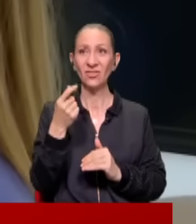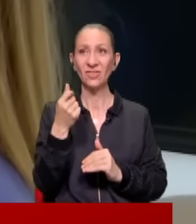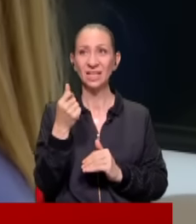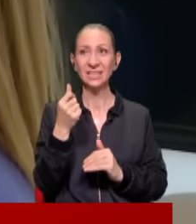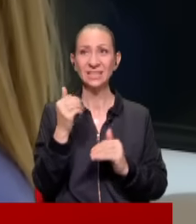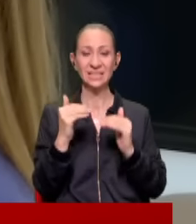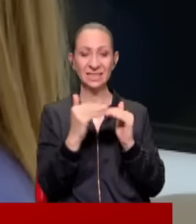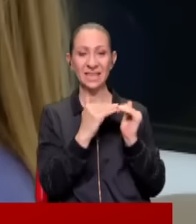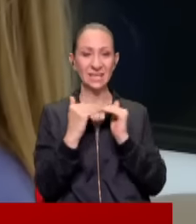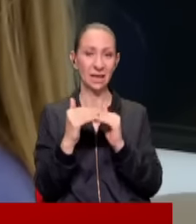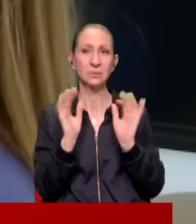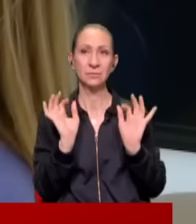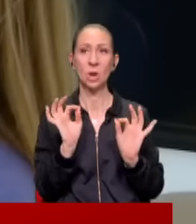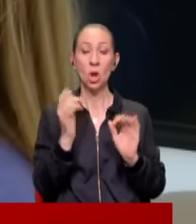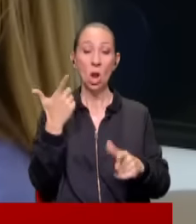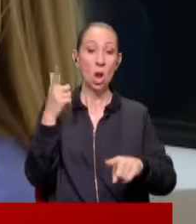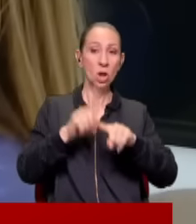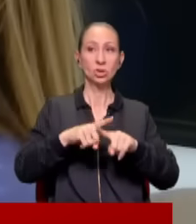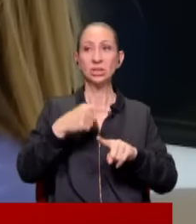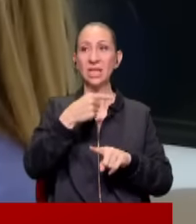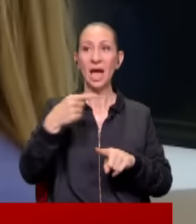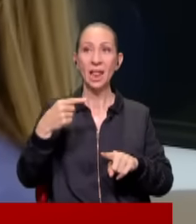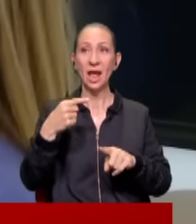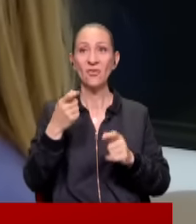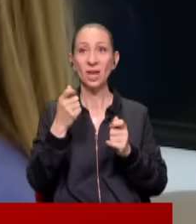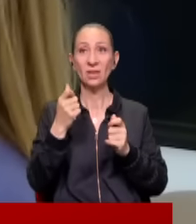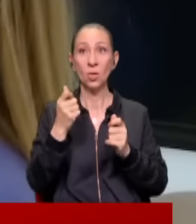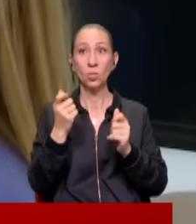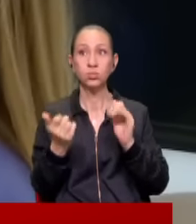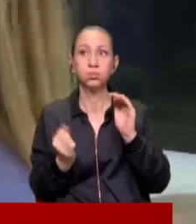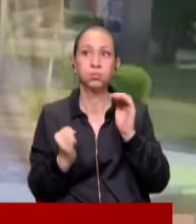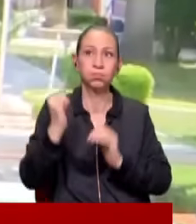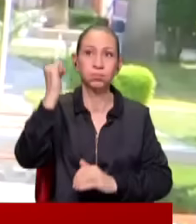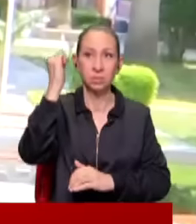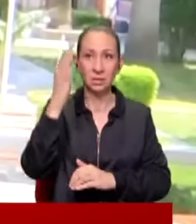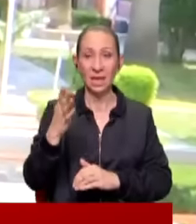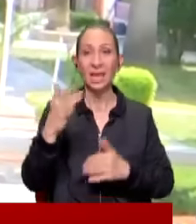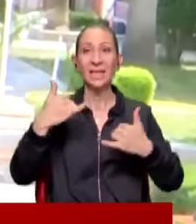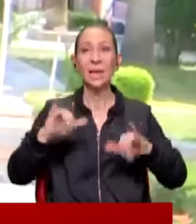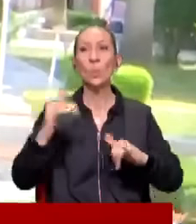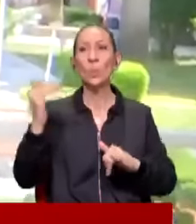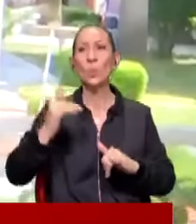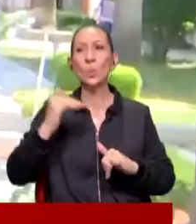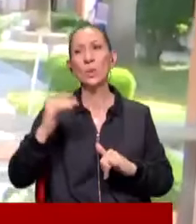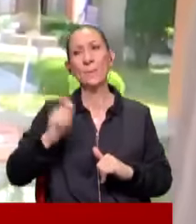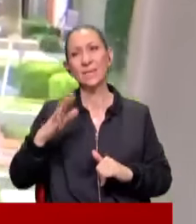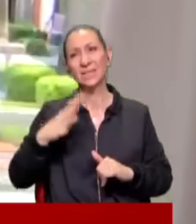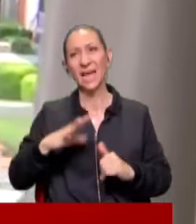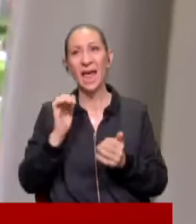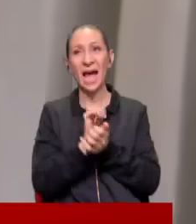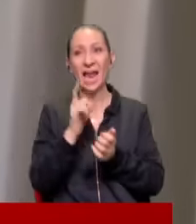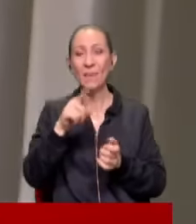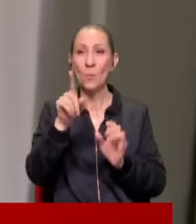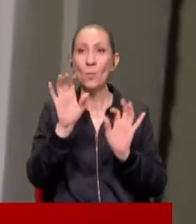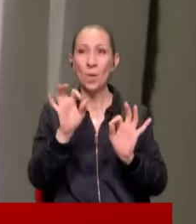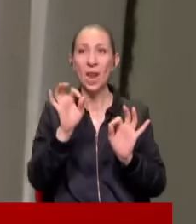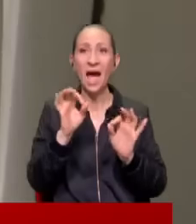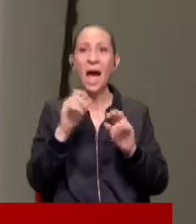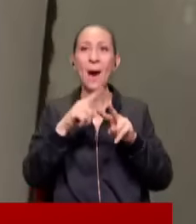fiyatları standart gidiyor. Lüks dairelerde fiyatlar anormal yükseliyor. Tatilini uyguna getirmek isteyen aileler işte